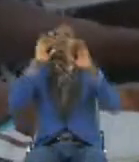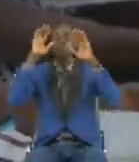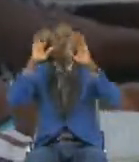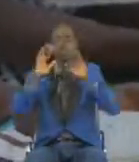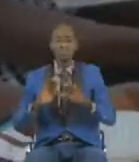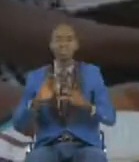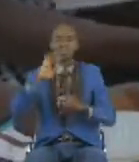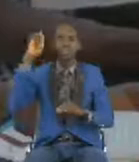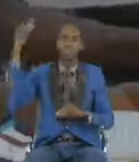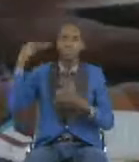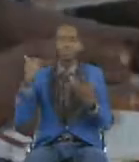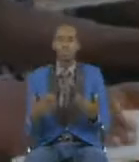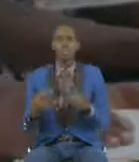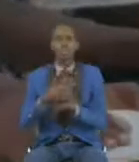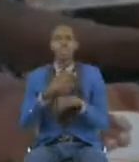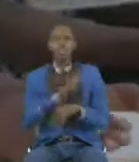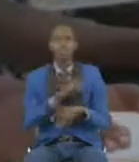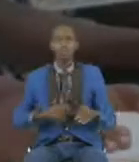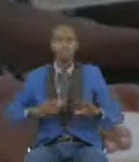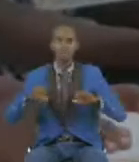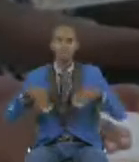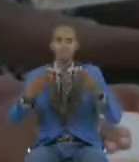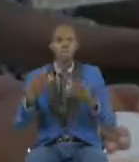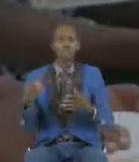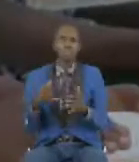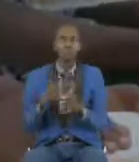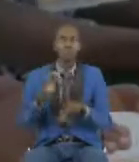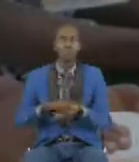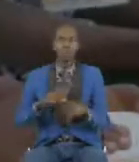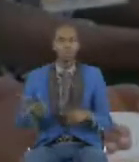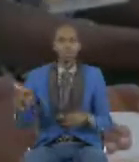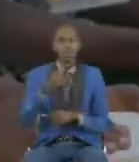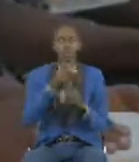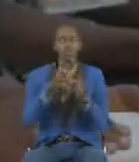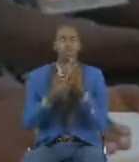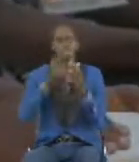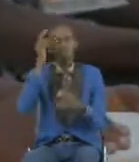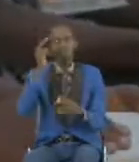aujourd'hui. Le Seigneur vous l'accorde au nom de Jésus.